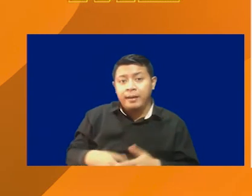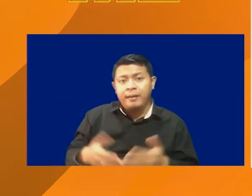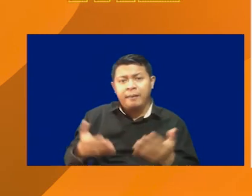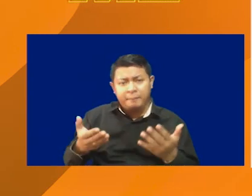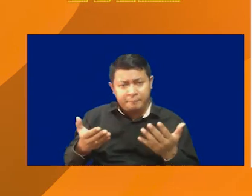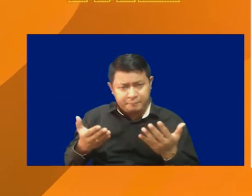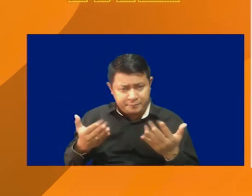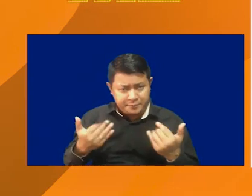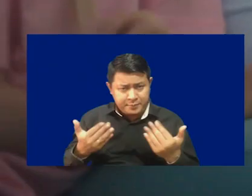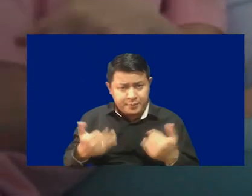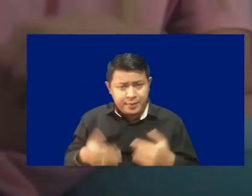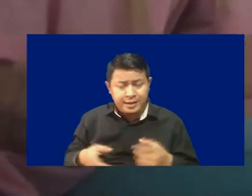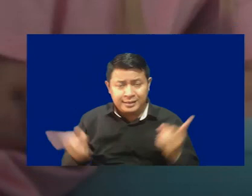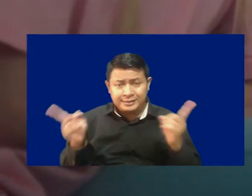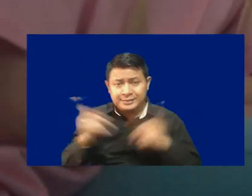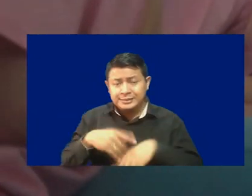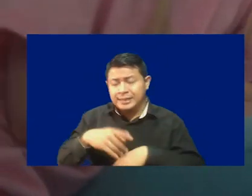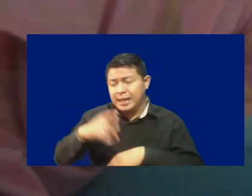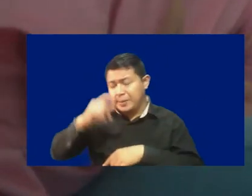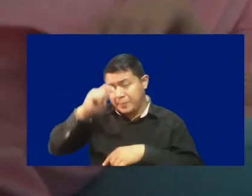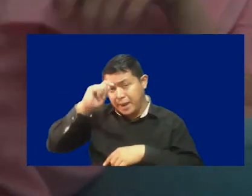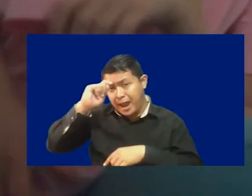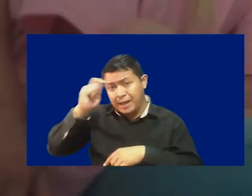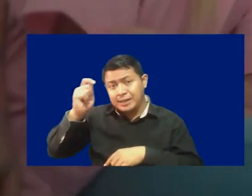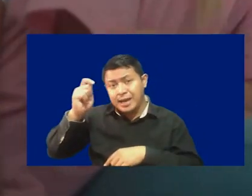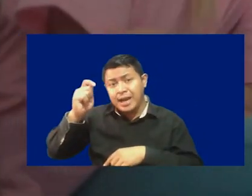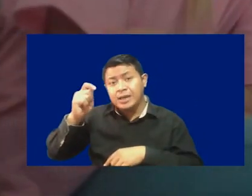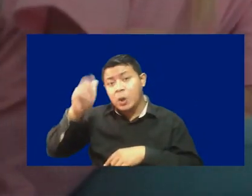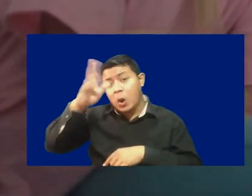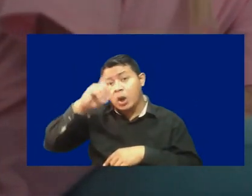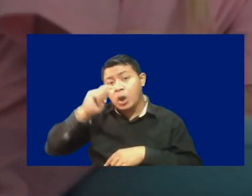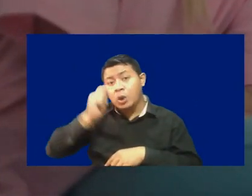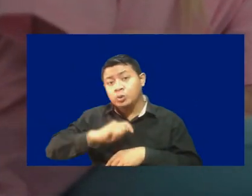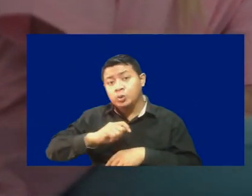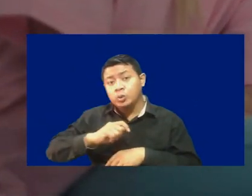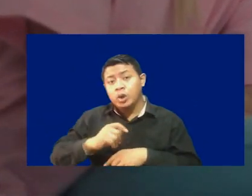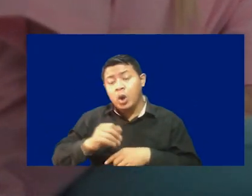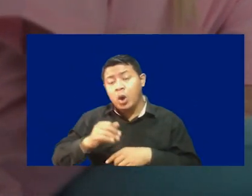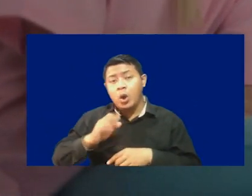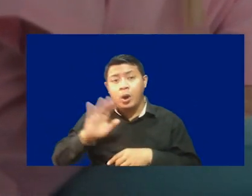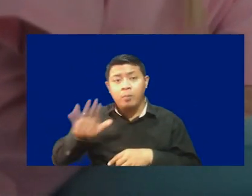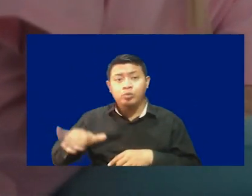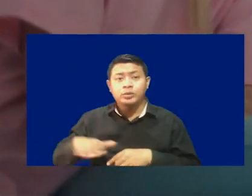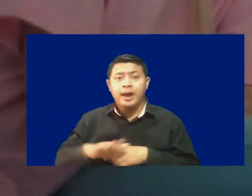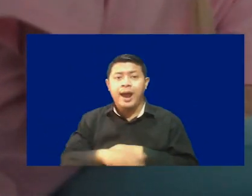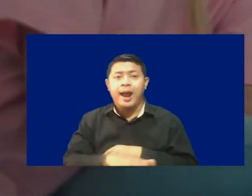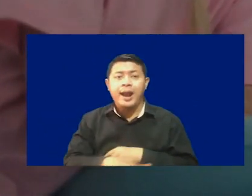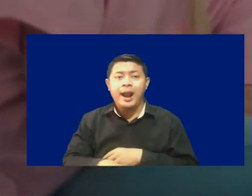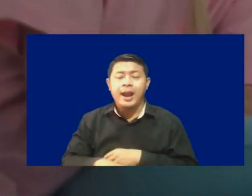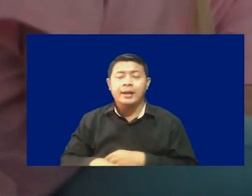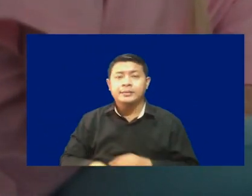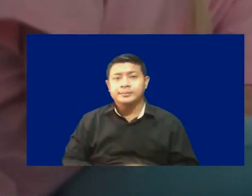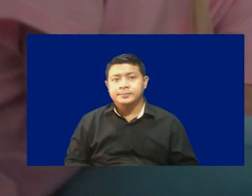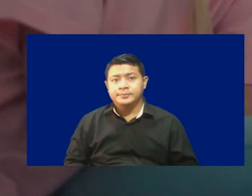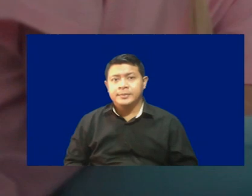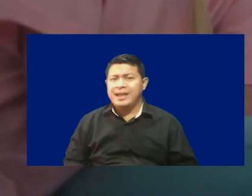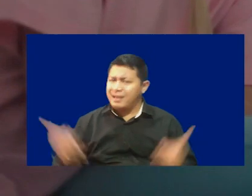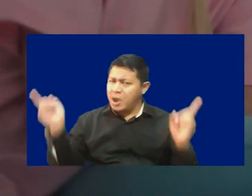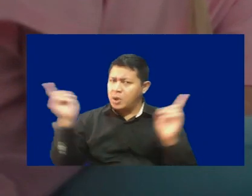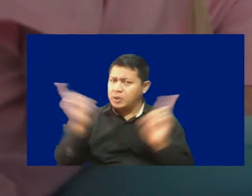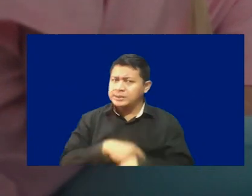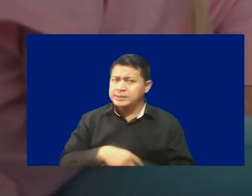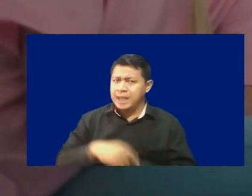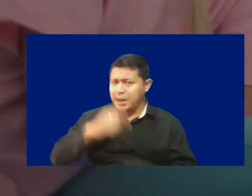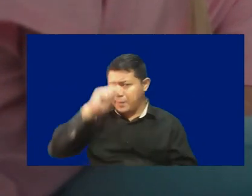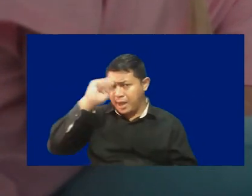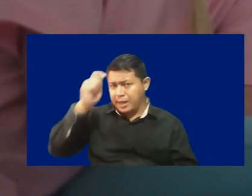Solusinya apa? Solusinya mari. Mari saling menghargai. Orang tua, orang muda,